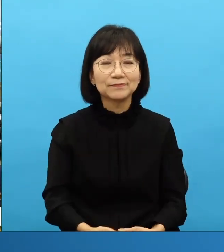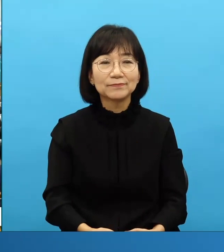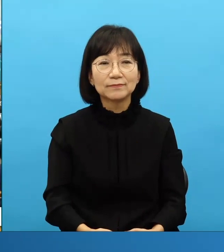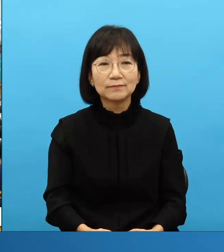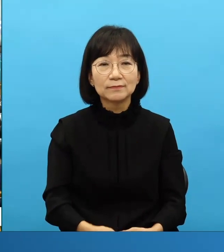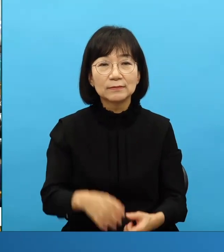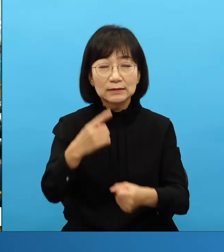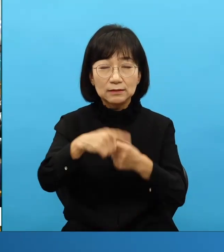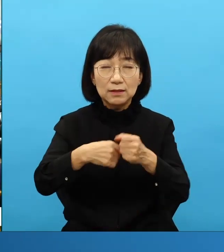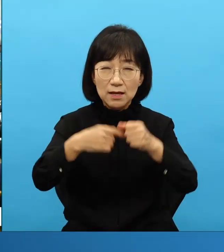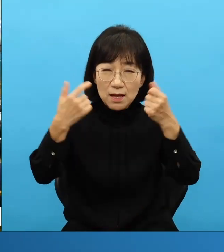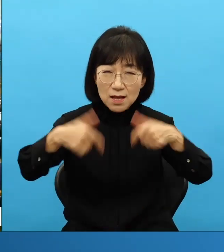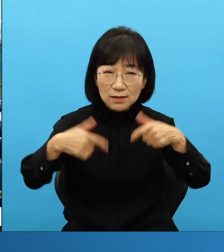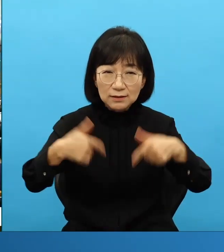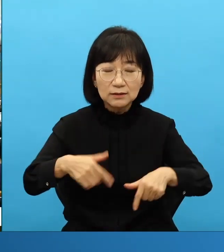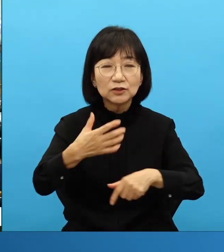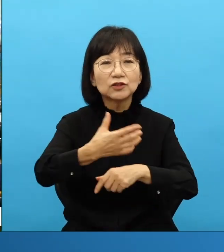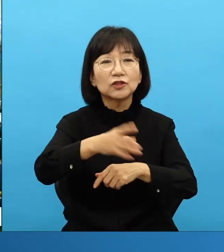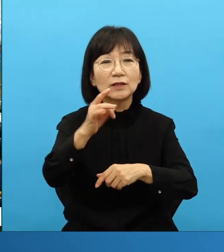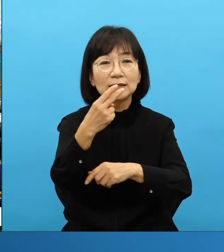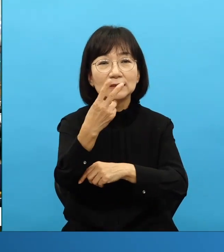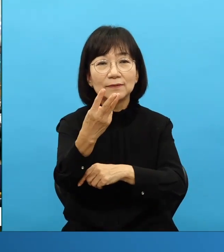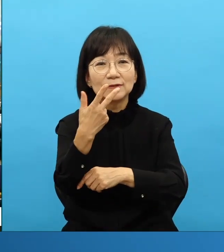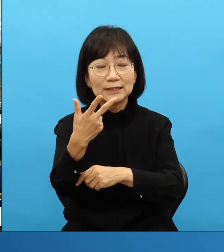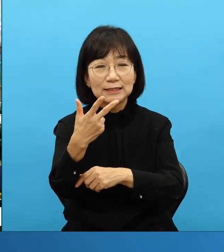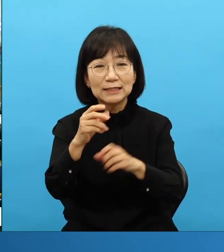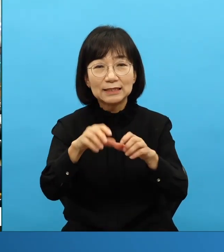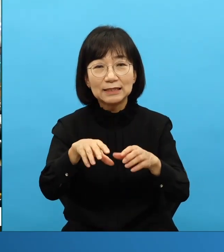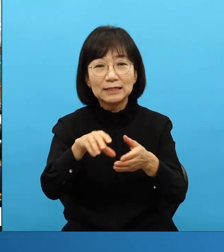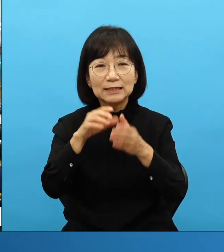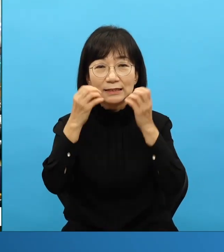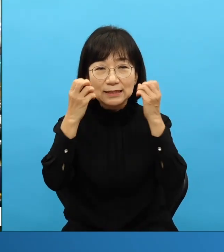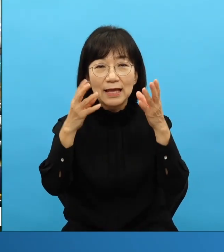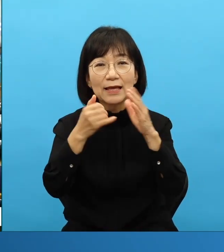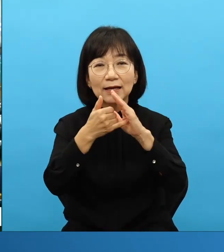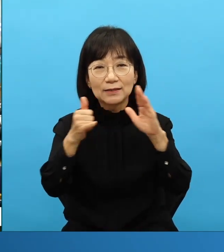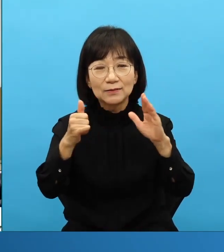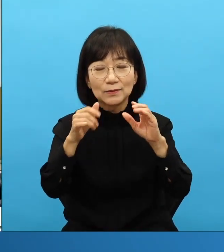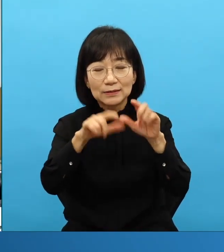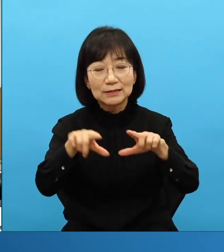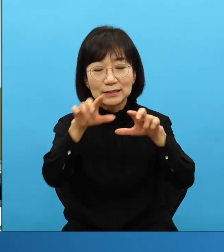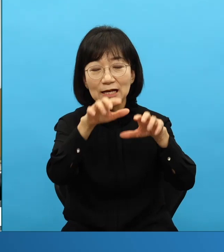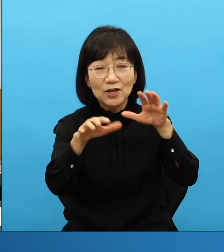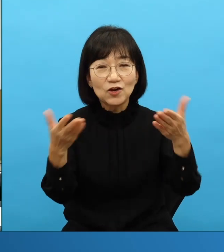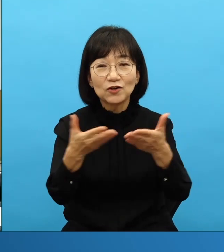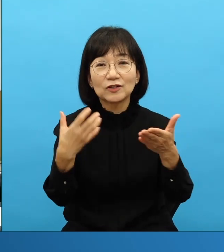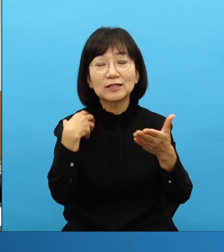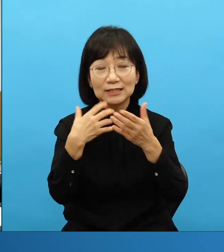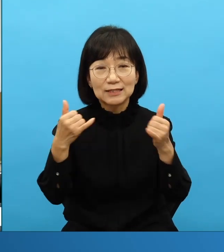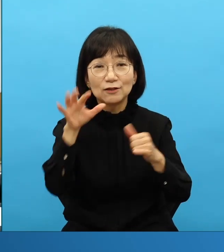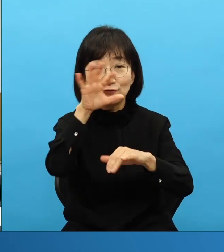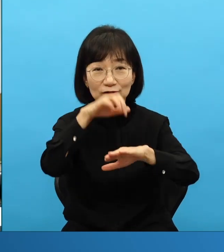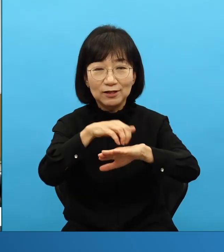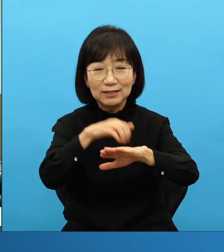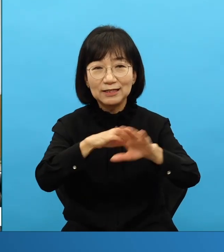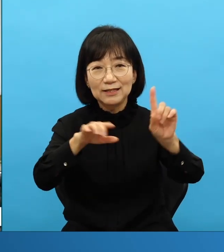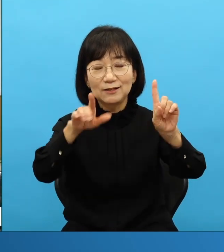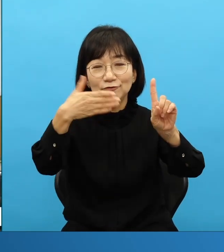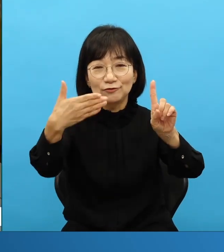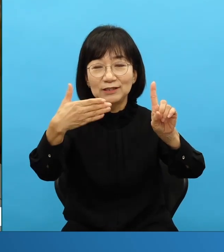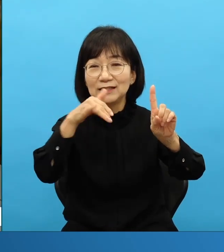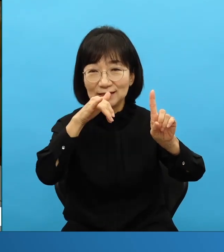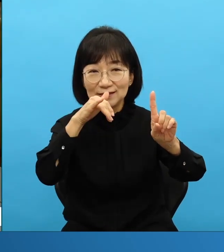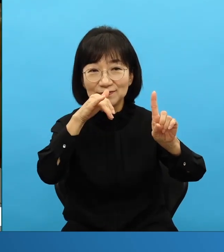내년 첫 237 새가족 현장사역자 훈련이 오는 1월 9일 열립니다. 237 새가족 현장사역자